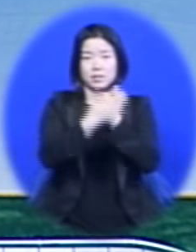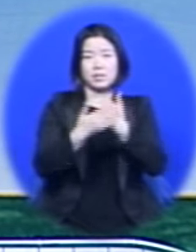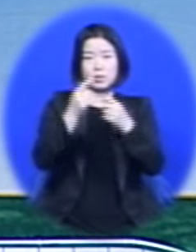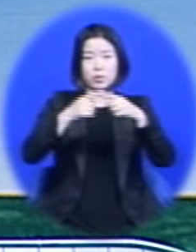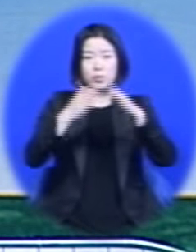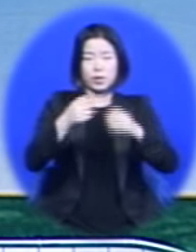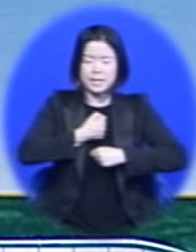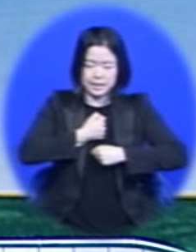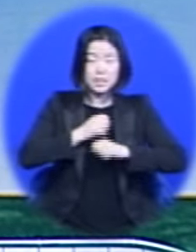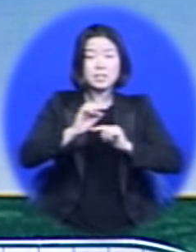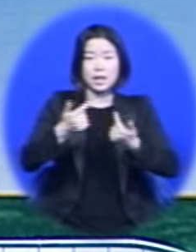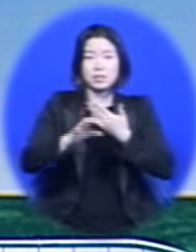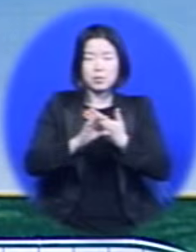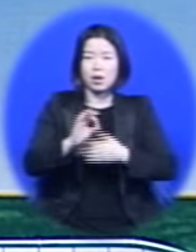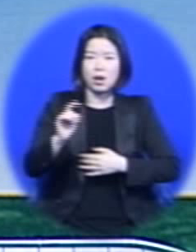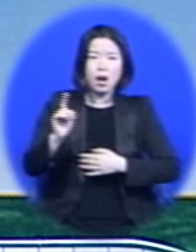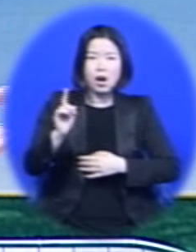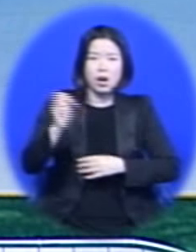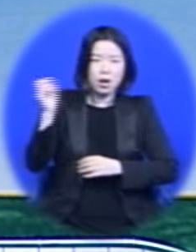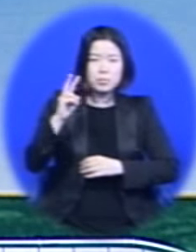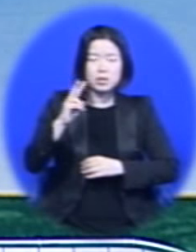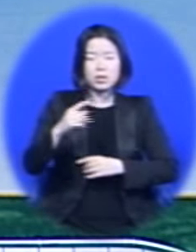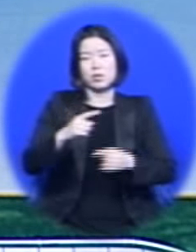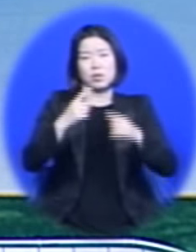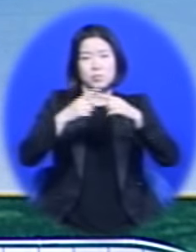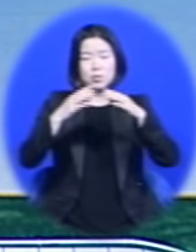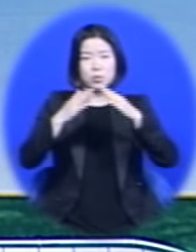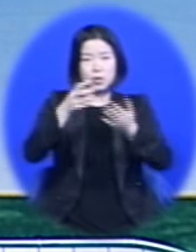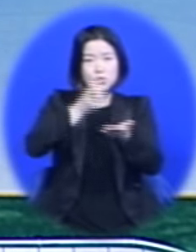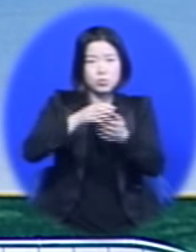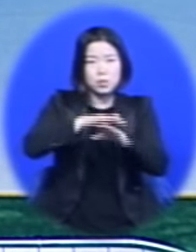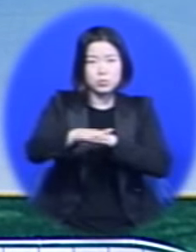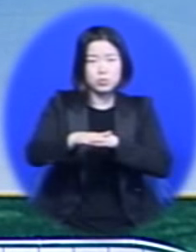지키지 않으면 어느새 교회는 율법적인 교회가 되어버리고 맙니다.